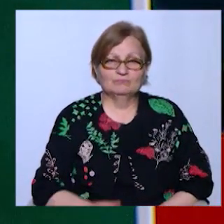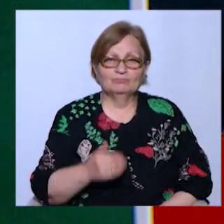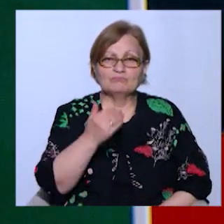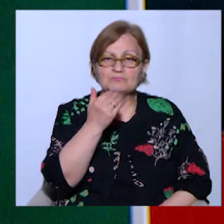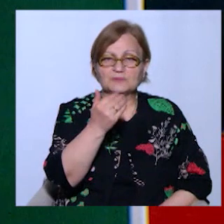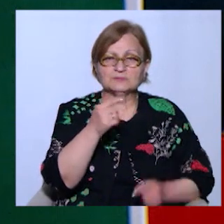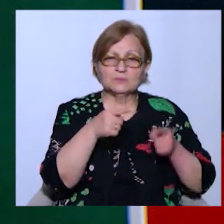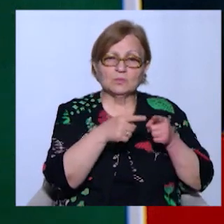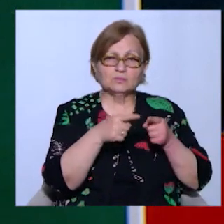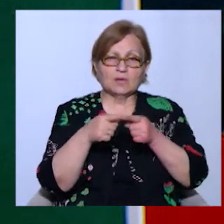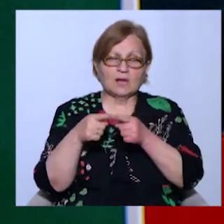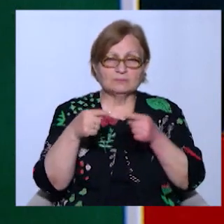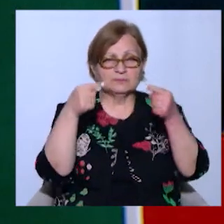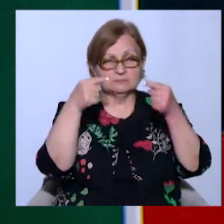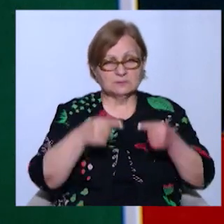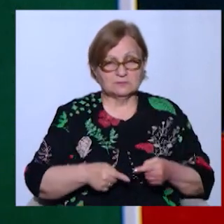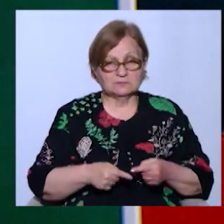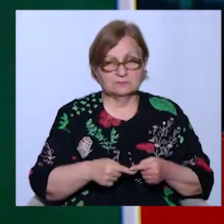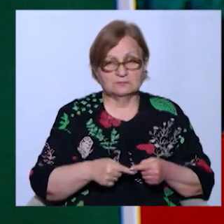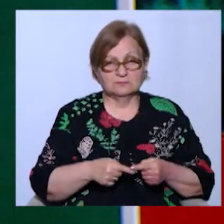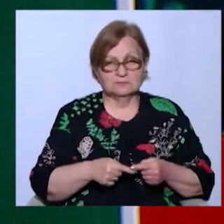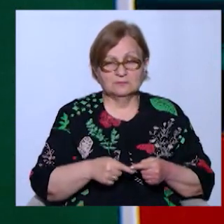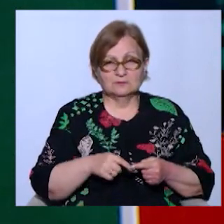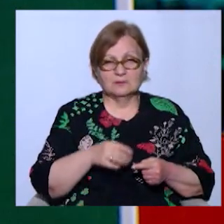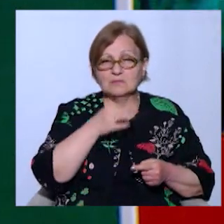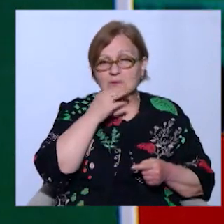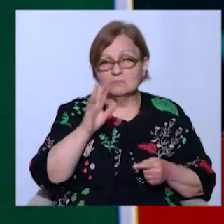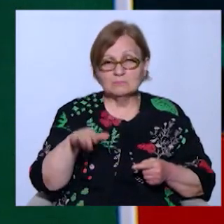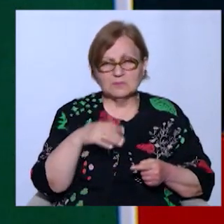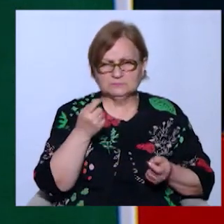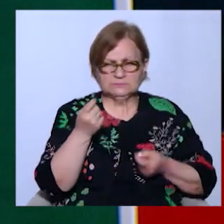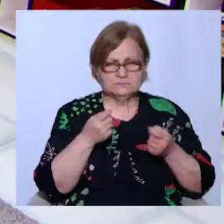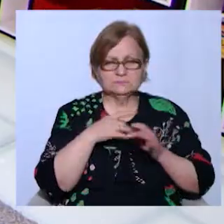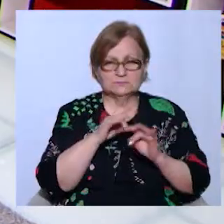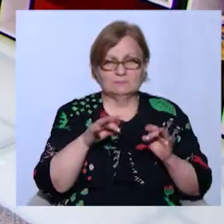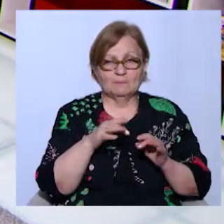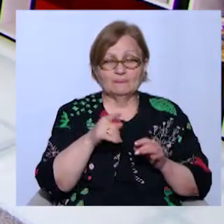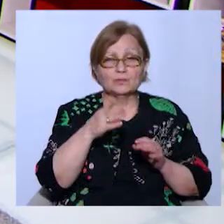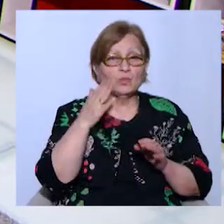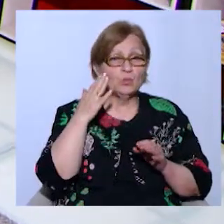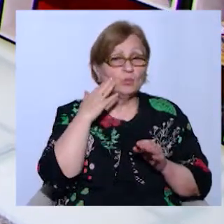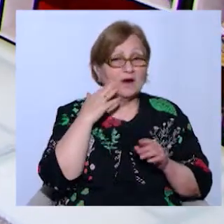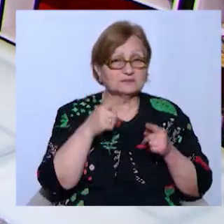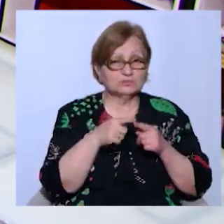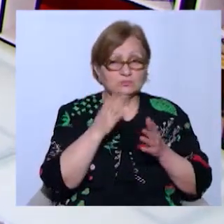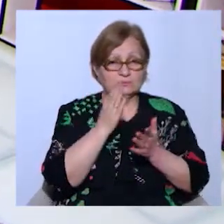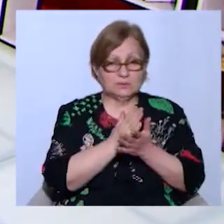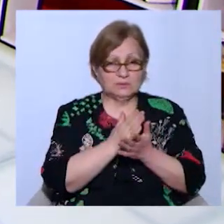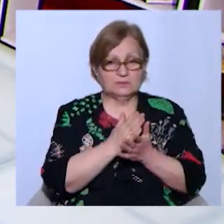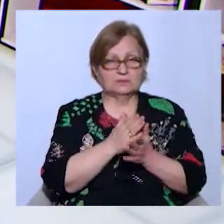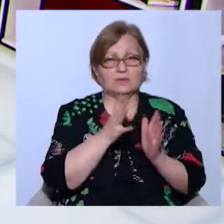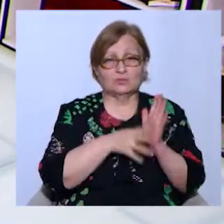კუთხეების მიხედვით. ცოტა ხანში ამას უფრო დაწვრილებით განვიხილავთ, მაგრამ თუ მართი კუთხე აქვს სამკუთხედს, მას ვეძახით